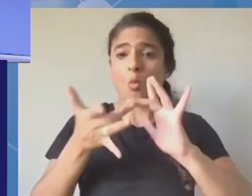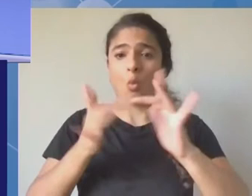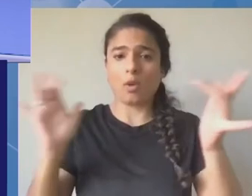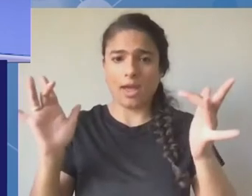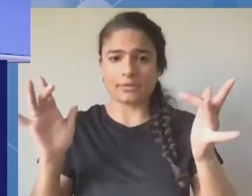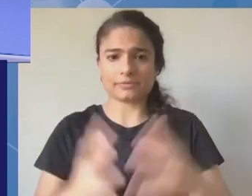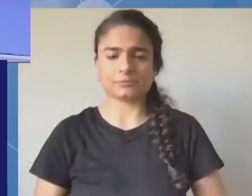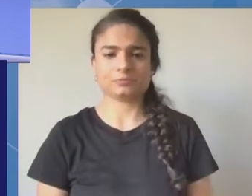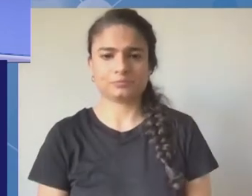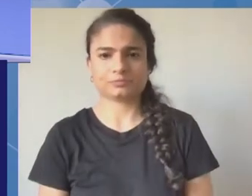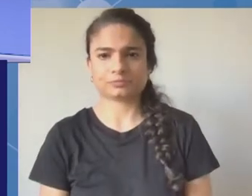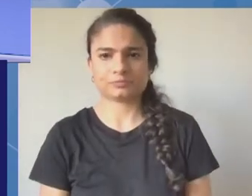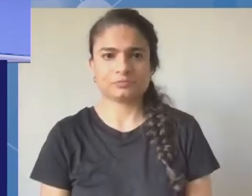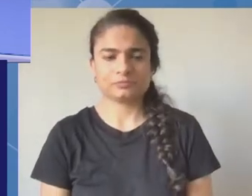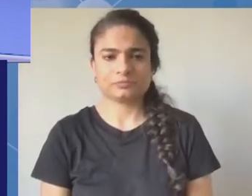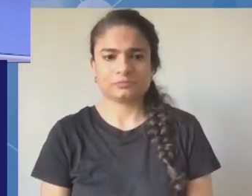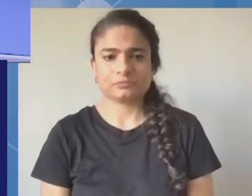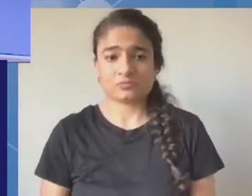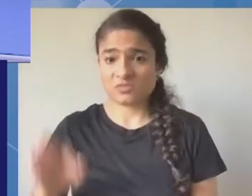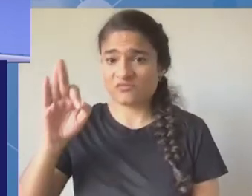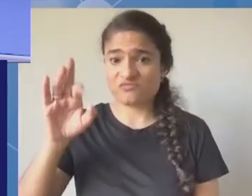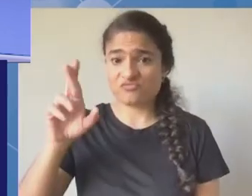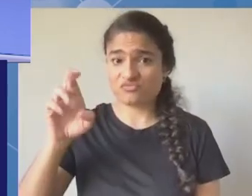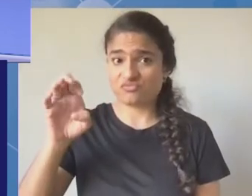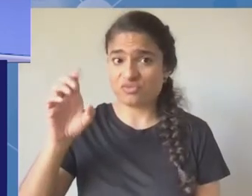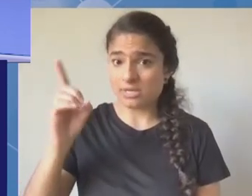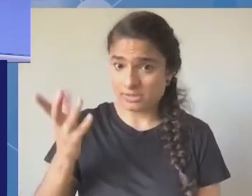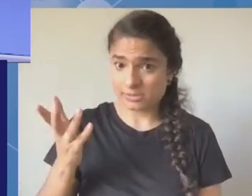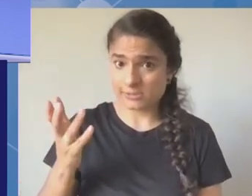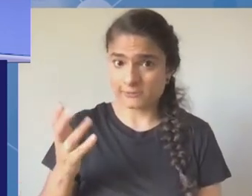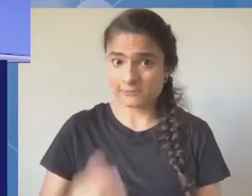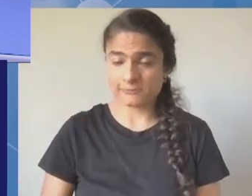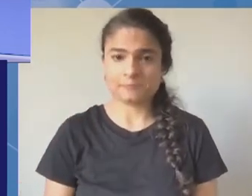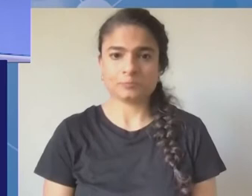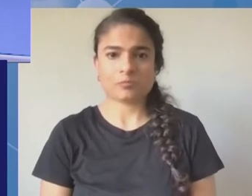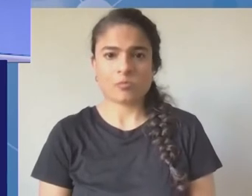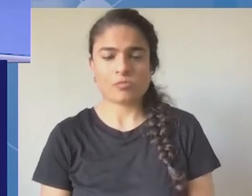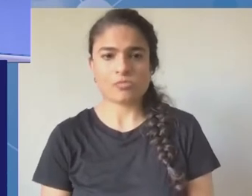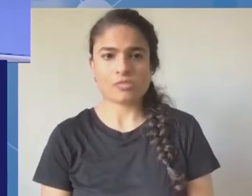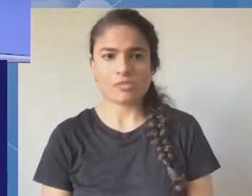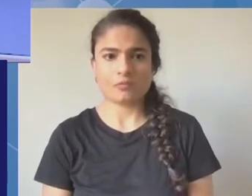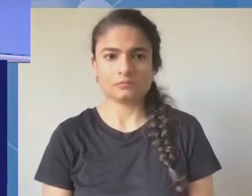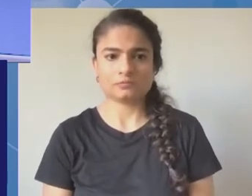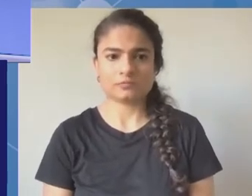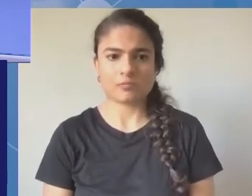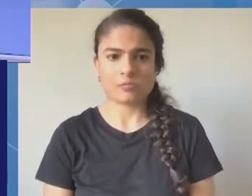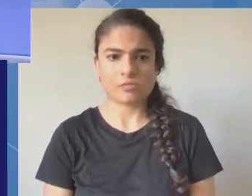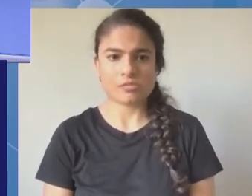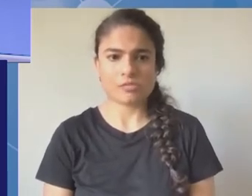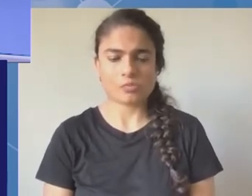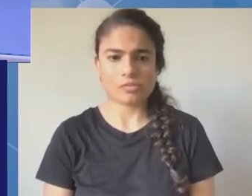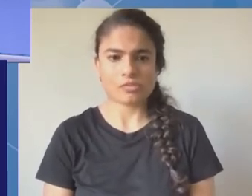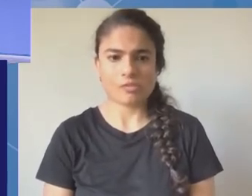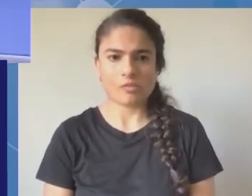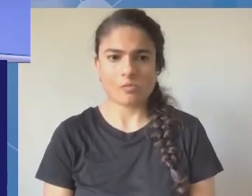下面我们听一下网络上面提出的一些问题。 Hello everyone, thank you very much, Shangatai, for giving me